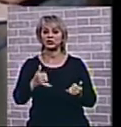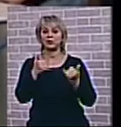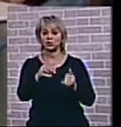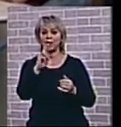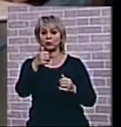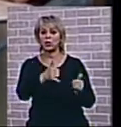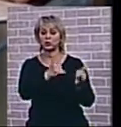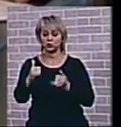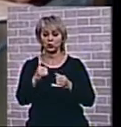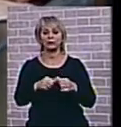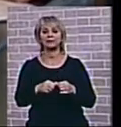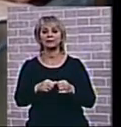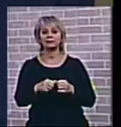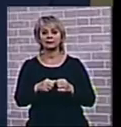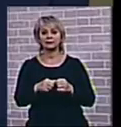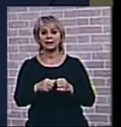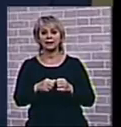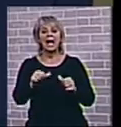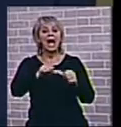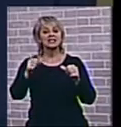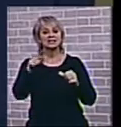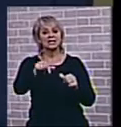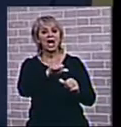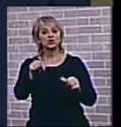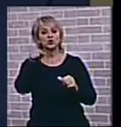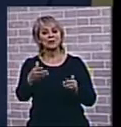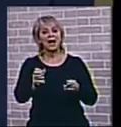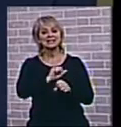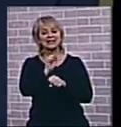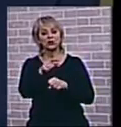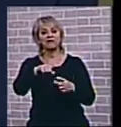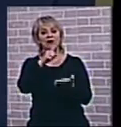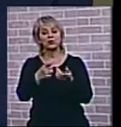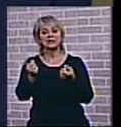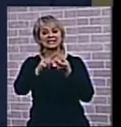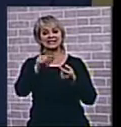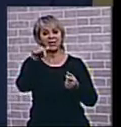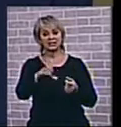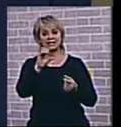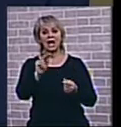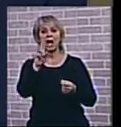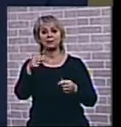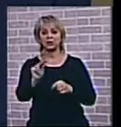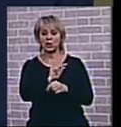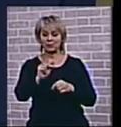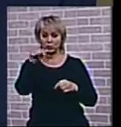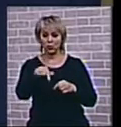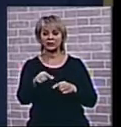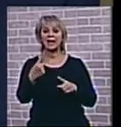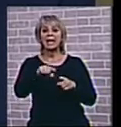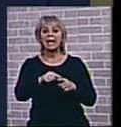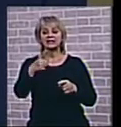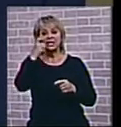предоставляемых коммунальных услуг. Отдельно особо остановимся на вопросах, связанных с капитальным ремонтом.